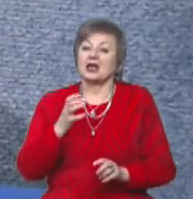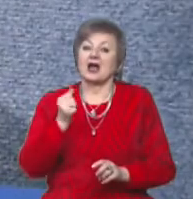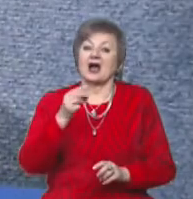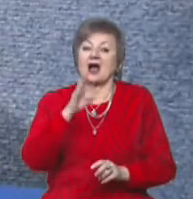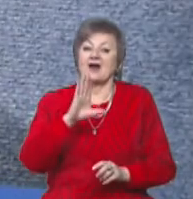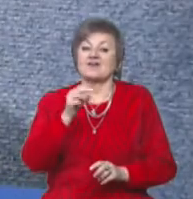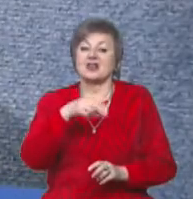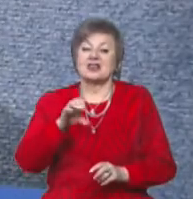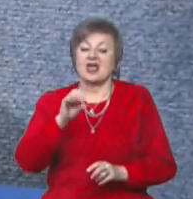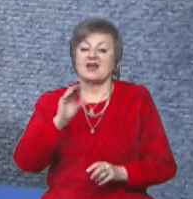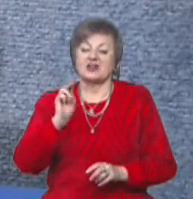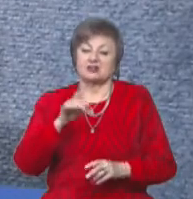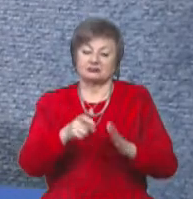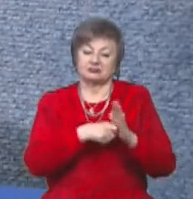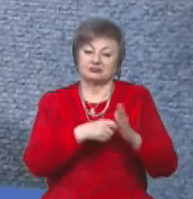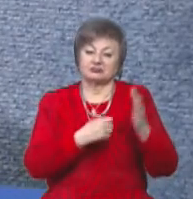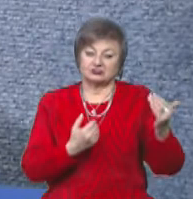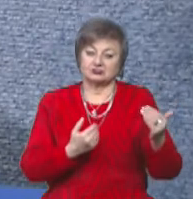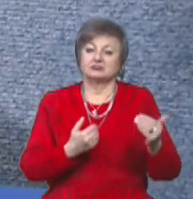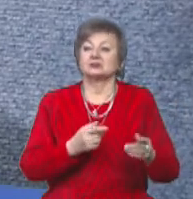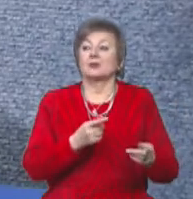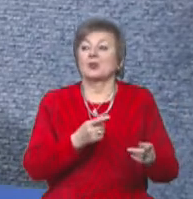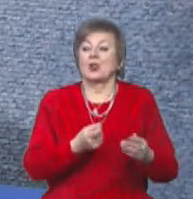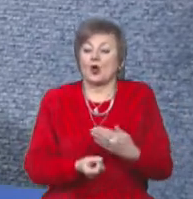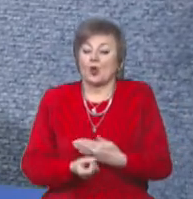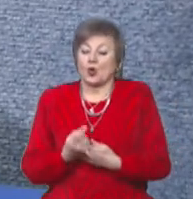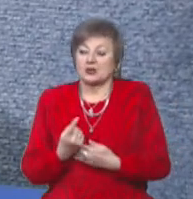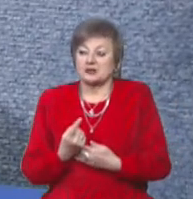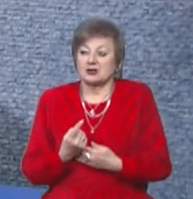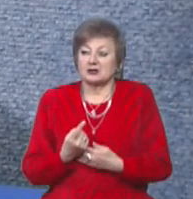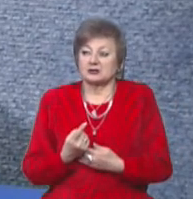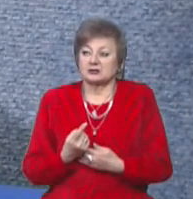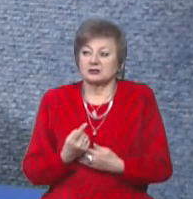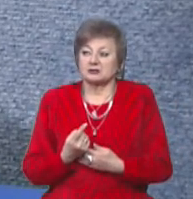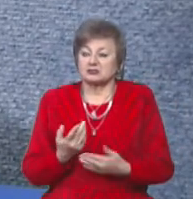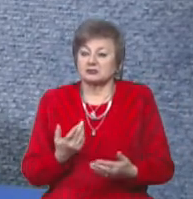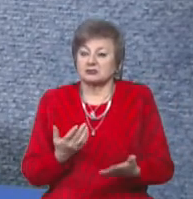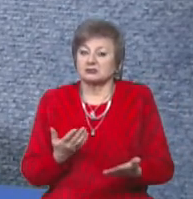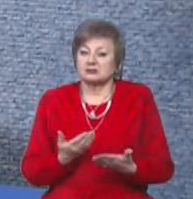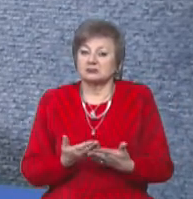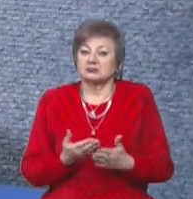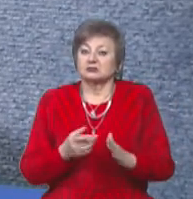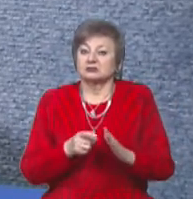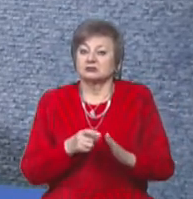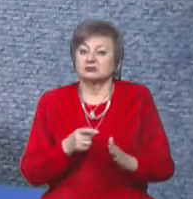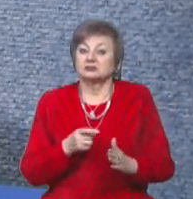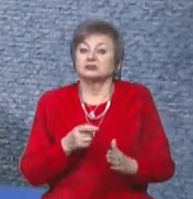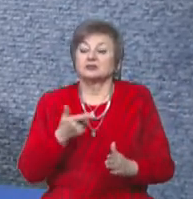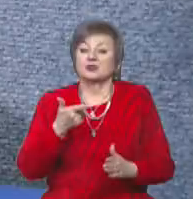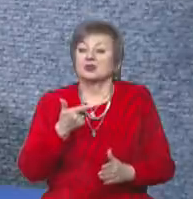Авдіївки, прифронтової, сірозонної Авдіївки, опинилися на Вільнянщині в селі